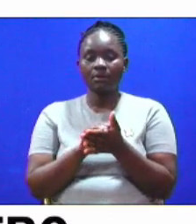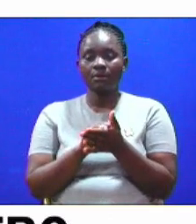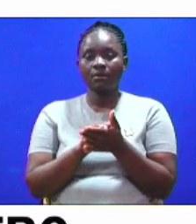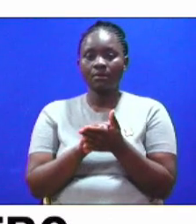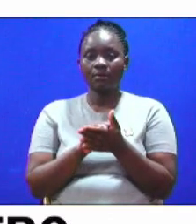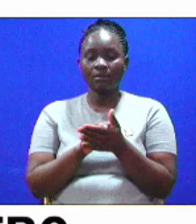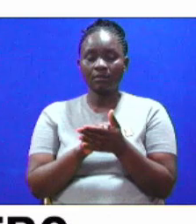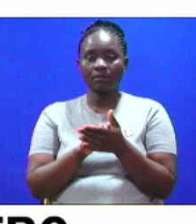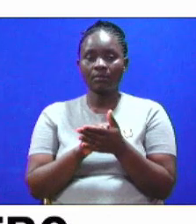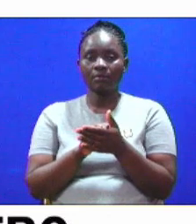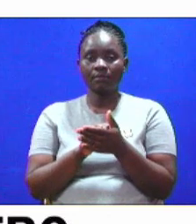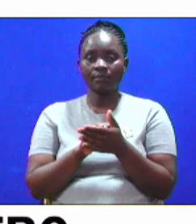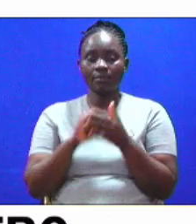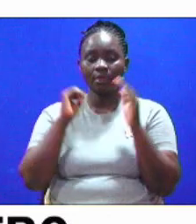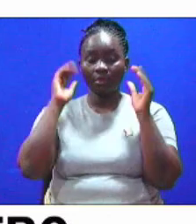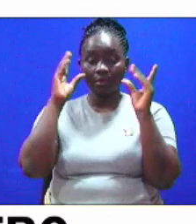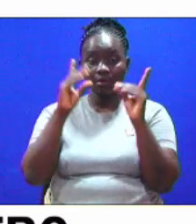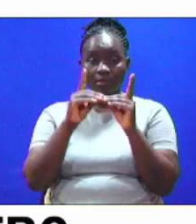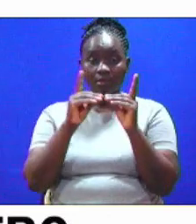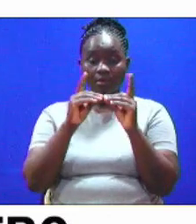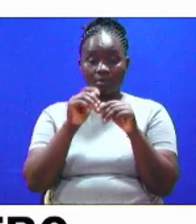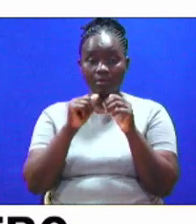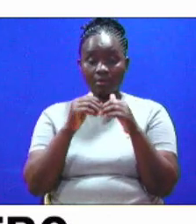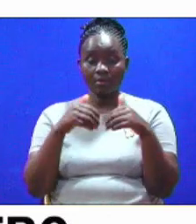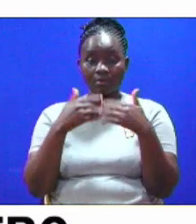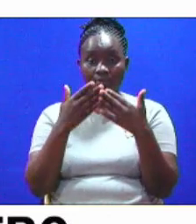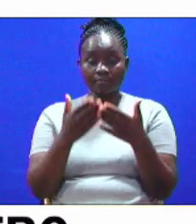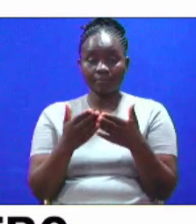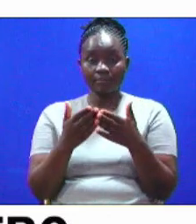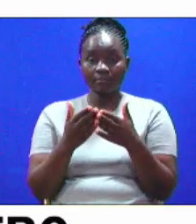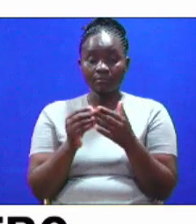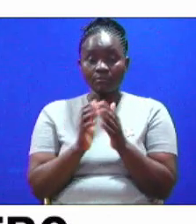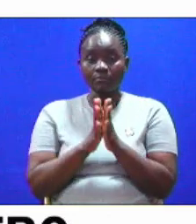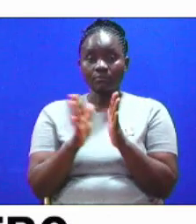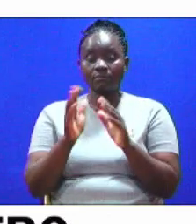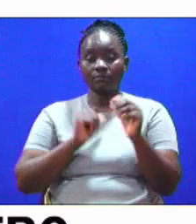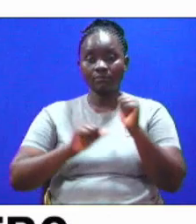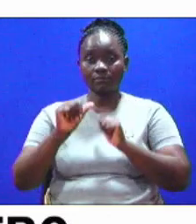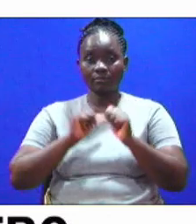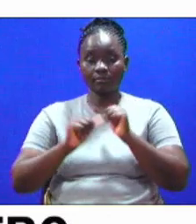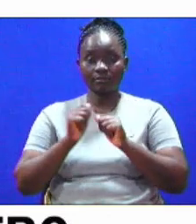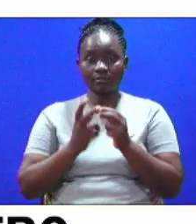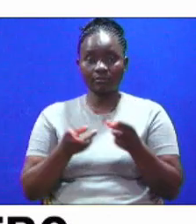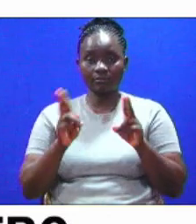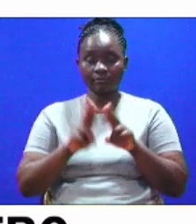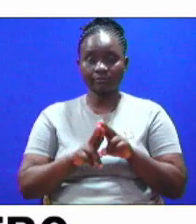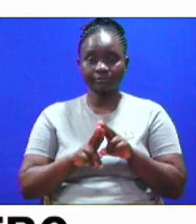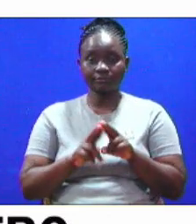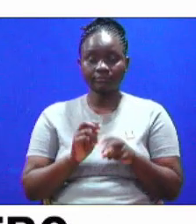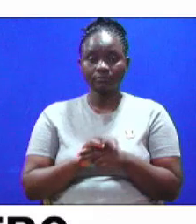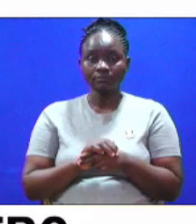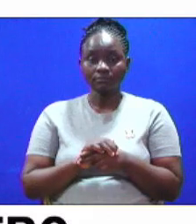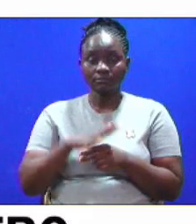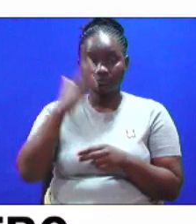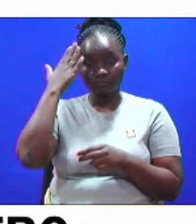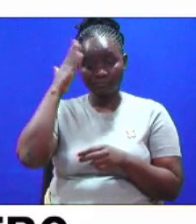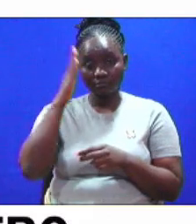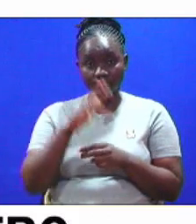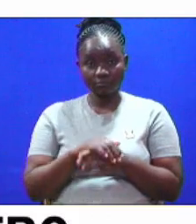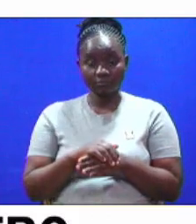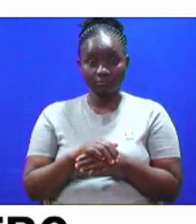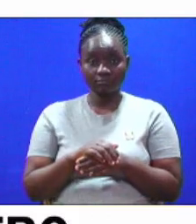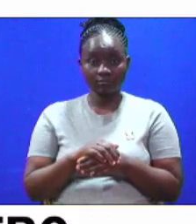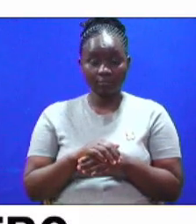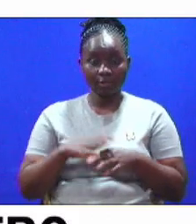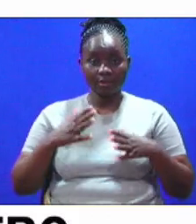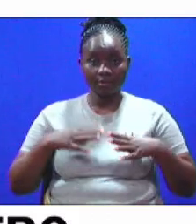oyira maoni ya ba ntwa ye na wona nga kiri ya public participation to ko ra kadua ko ra public participation tuwa manyanga abantu